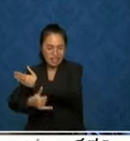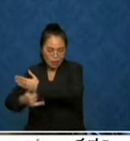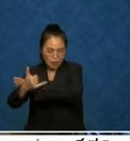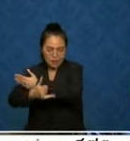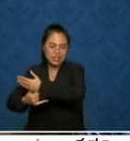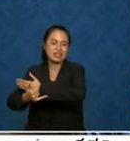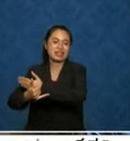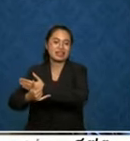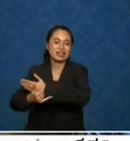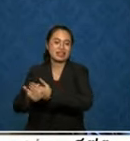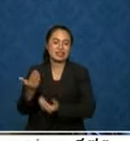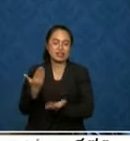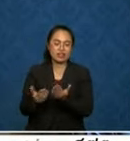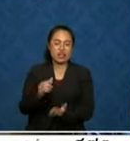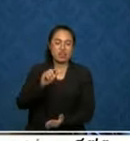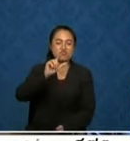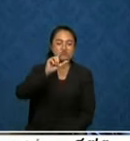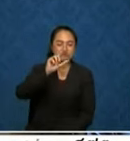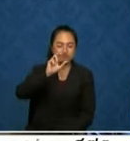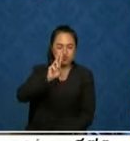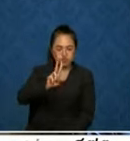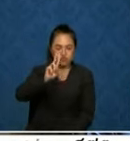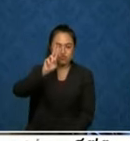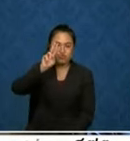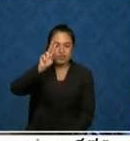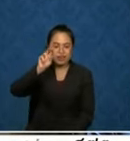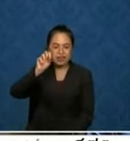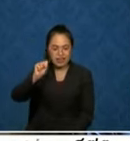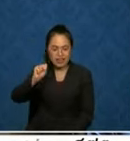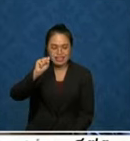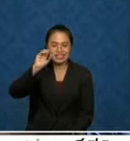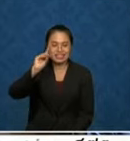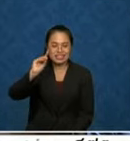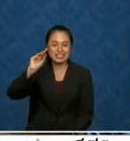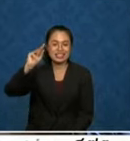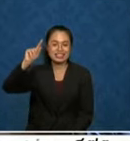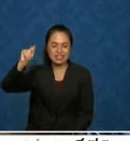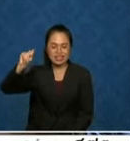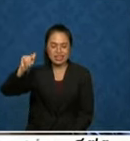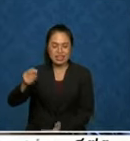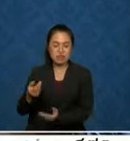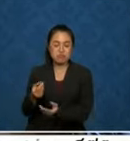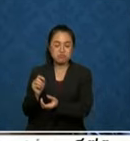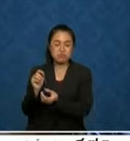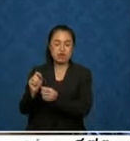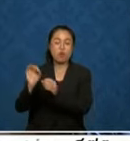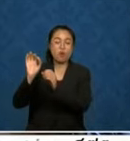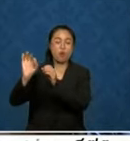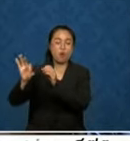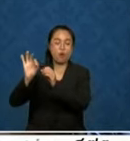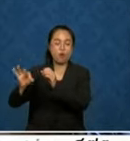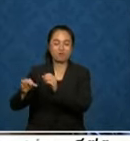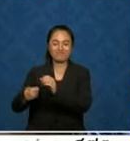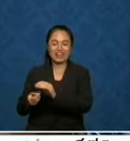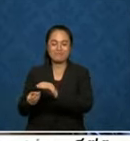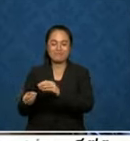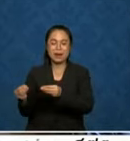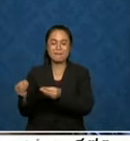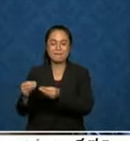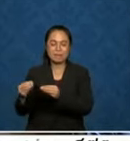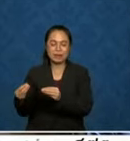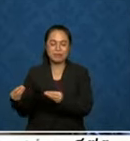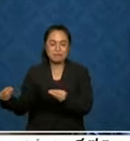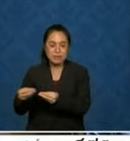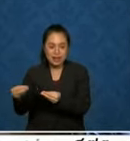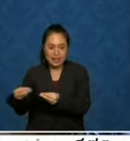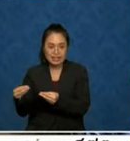ายครับ USDT เนี่ยโอนเงินไปและเข้าไปในคาสิโนต่างประเทศไปหยอดตู้สล็อตสัก 2-3 เหรียญครับแล้วก็ส